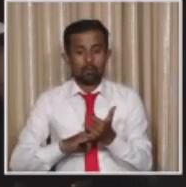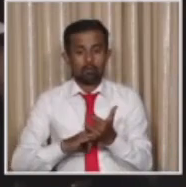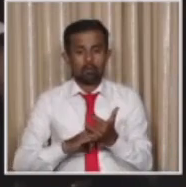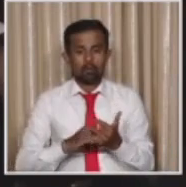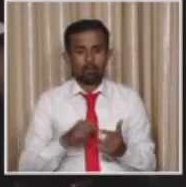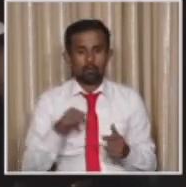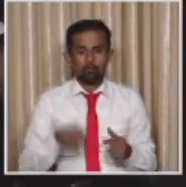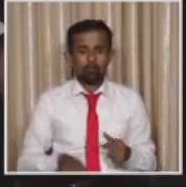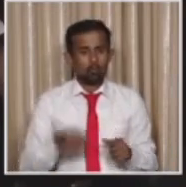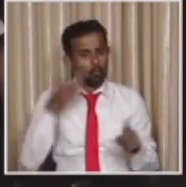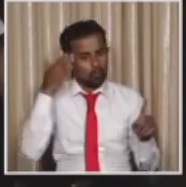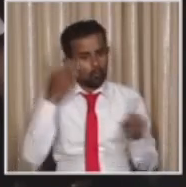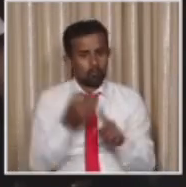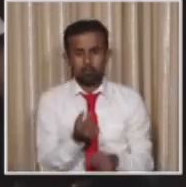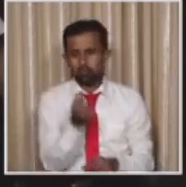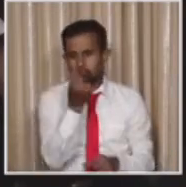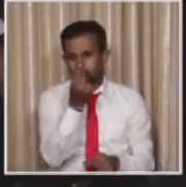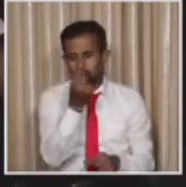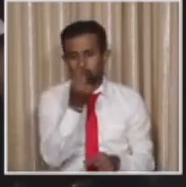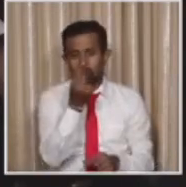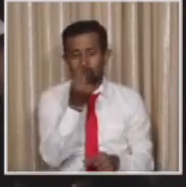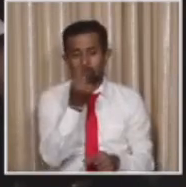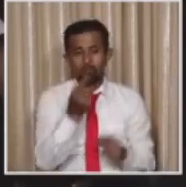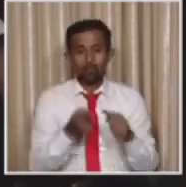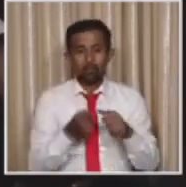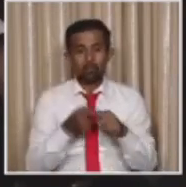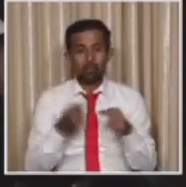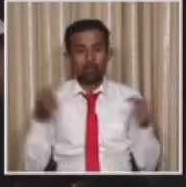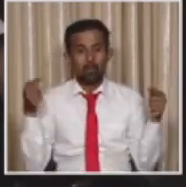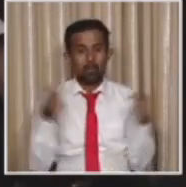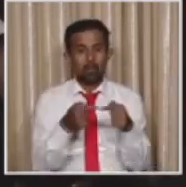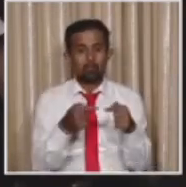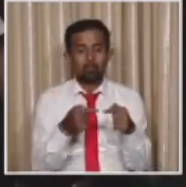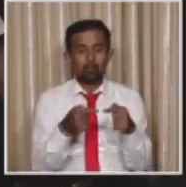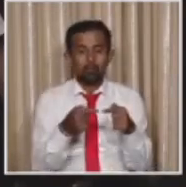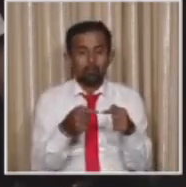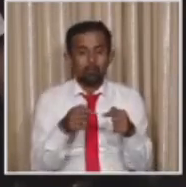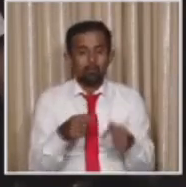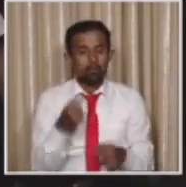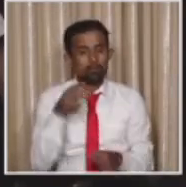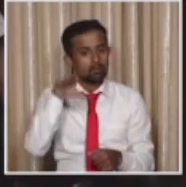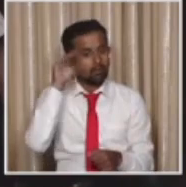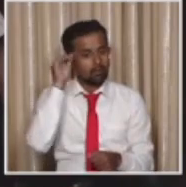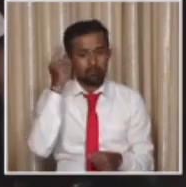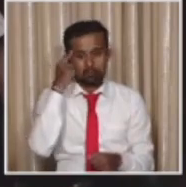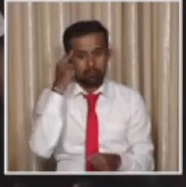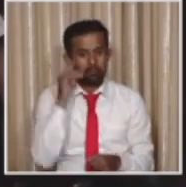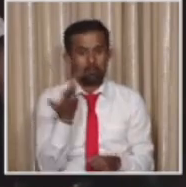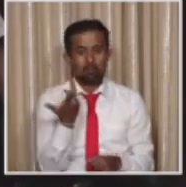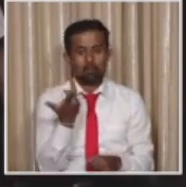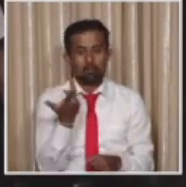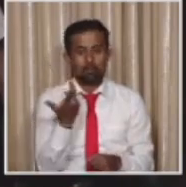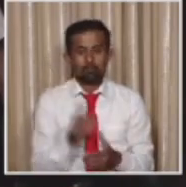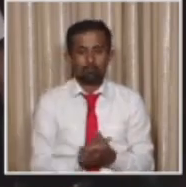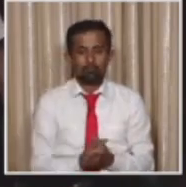මං හිතන්නේ මේක ගැන අබමල් රේනෝකවත් මේ එක්ස්ප්‍රෙස් මල් ගැන කිසිදු ආකාරයේ දැනීමක් තියෙනවා කියලා. අපි